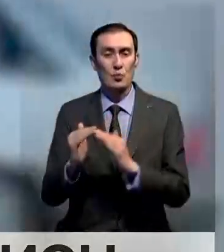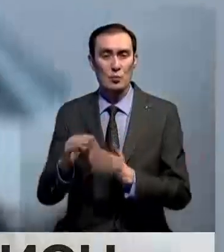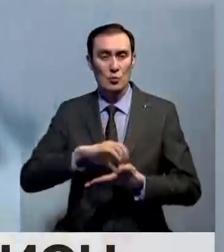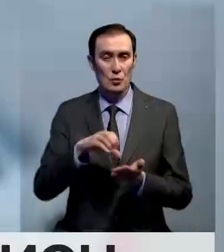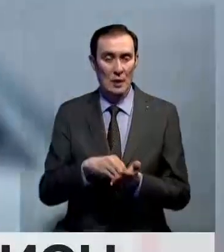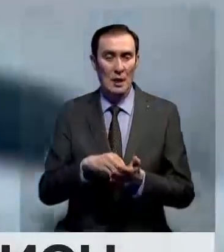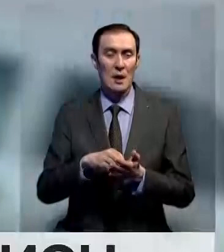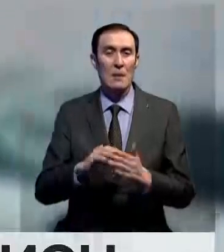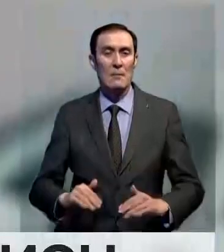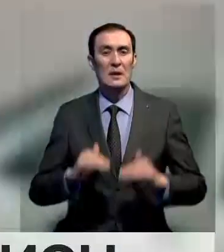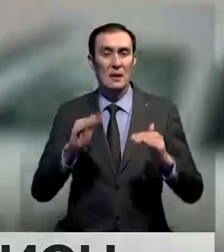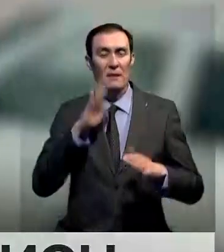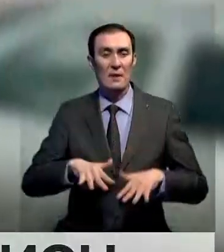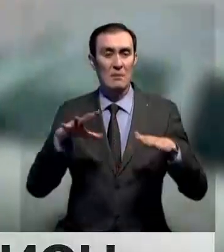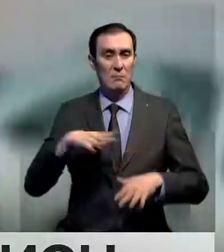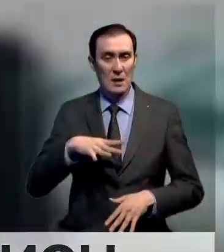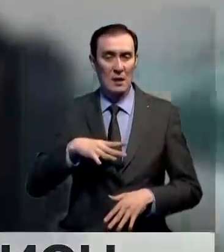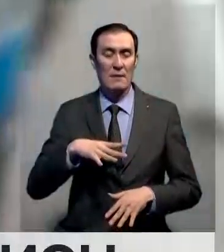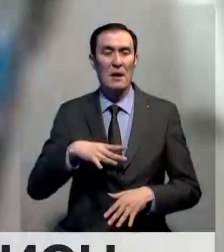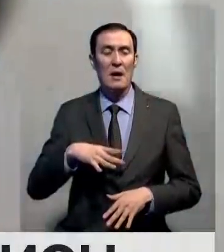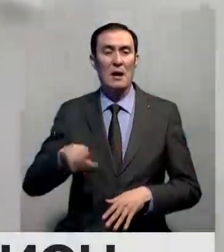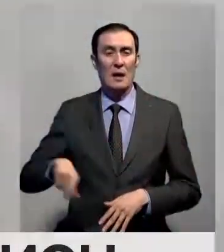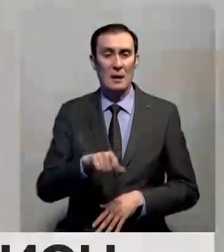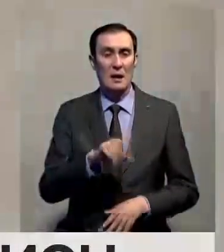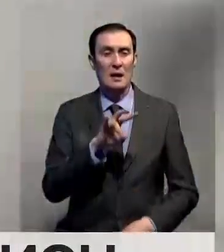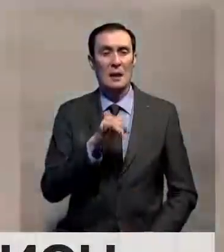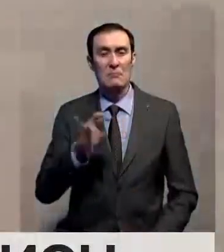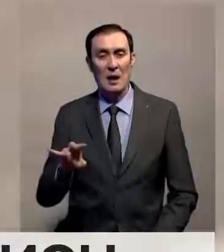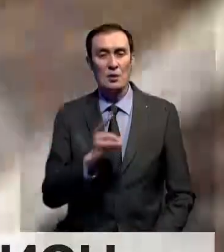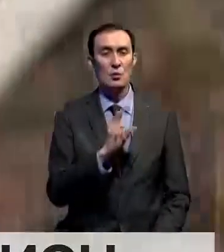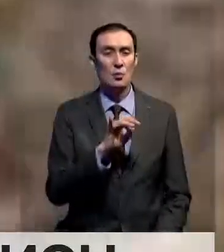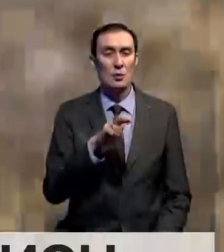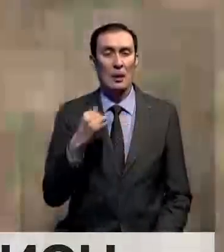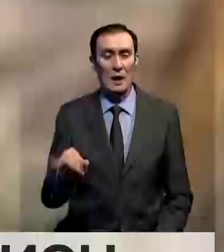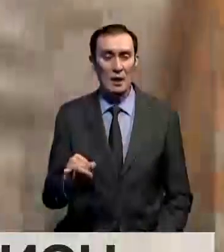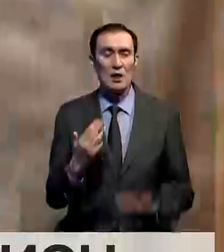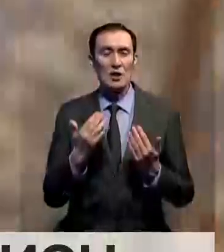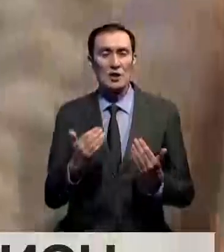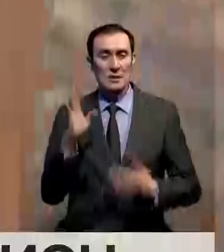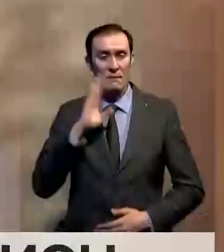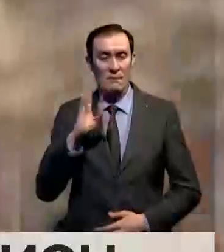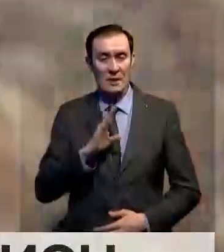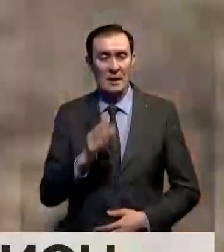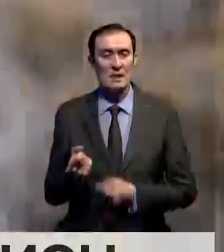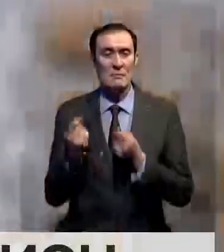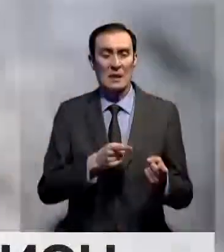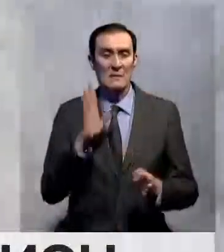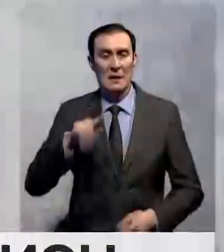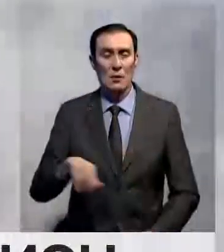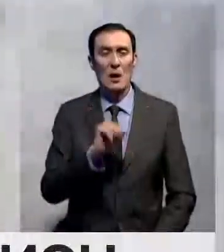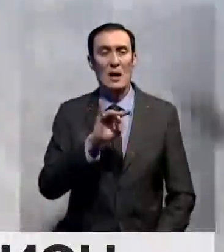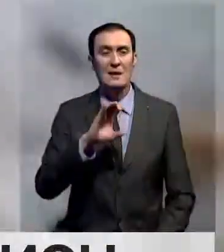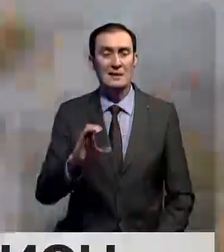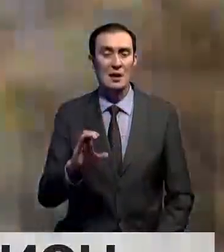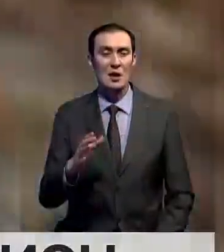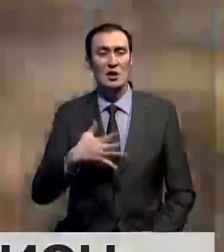пункта. Поднятие уровня воды зафиксировано в оросительных каналах Найман и Куртай. Сейчас вода сбрасывается в реку